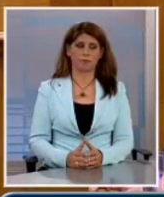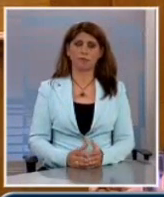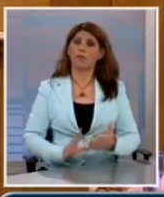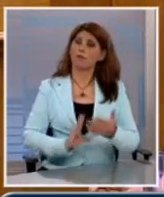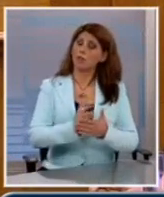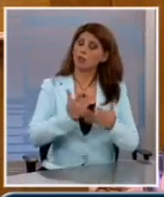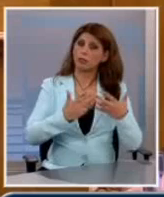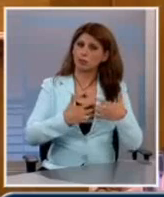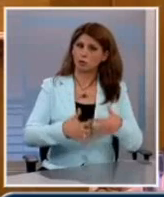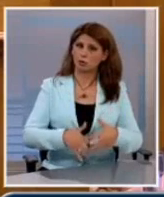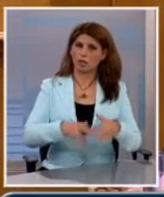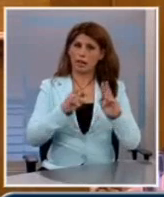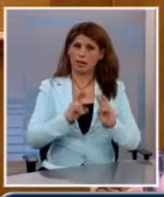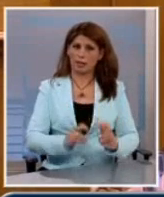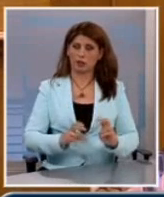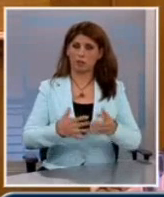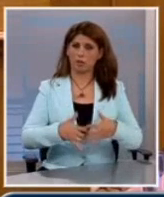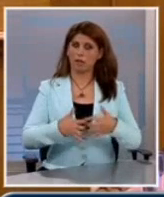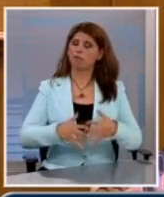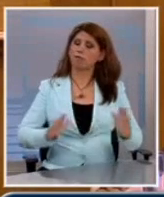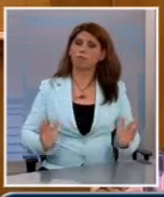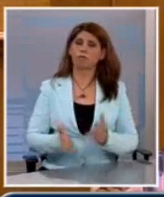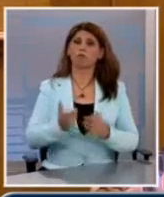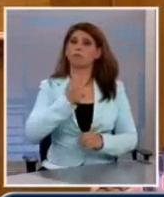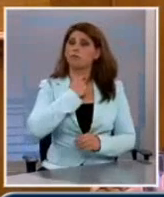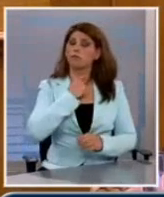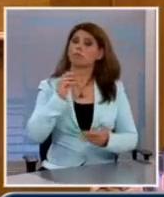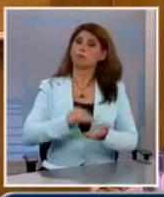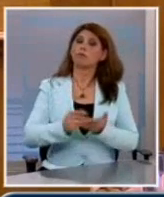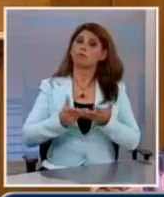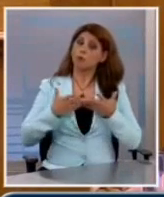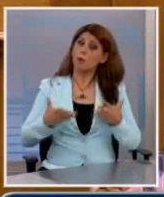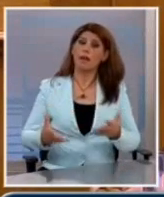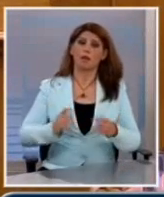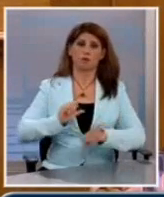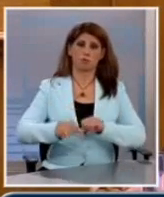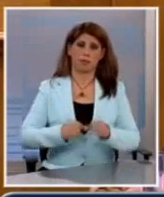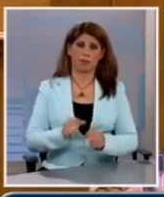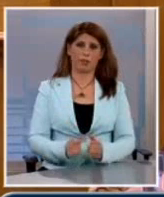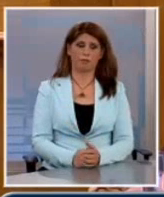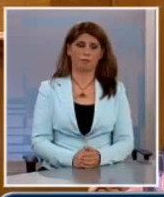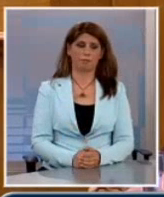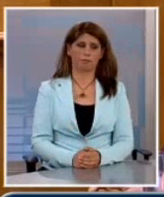Βελτιώσαμε τη λειτουργία των ελεκτικών μηχανισμών παρά το γεγονός ότι χρειάζεται ακόμα μεγαλύτερη προσπάθεια εκεί.